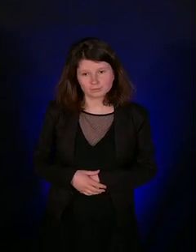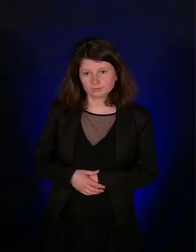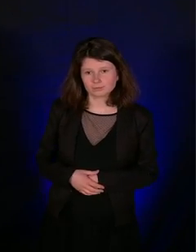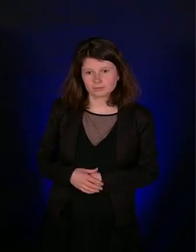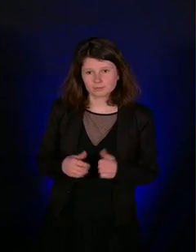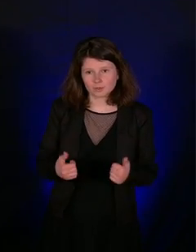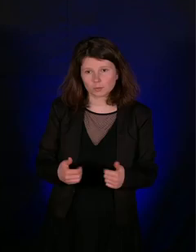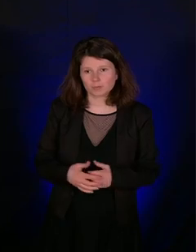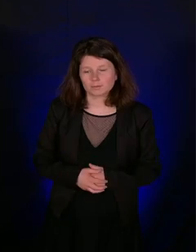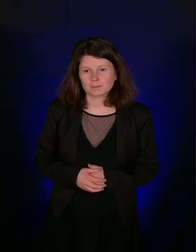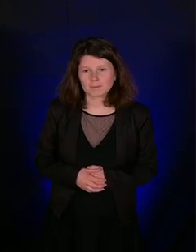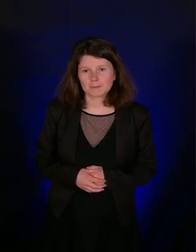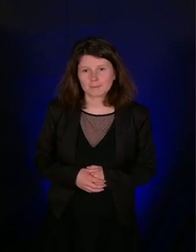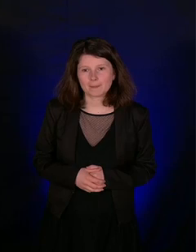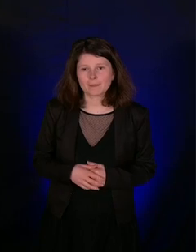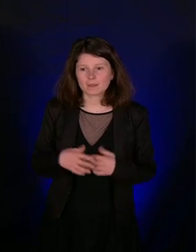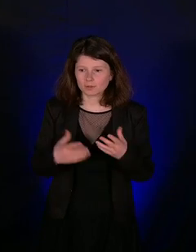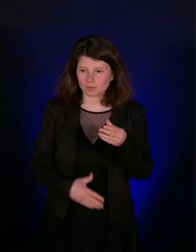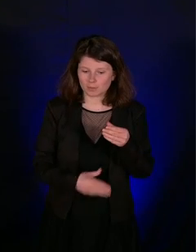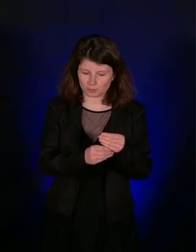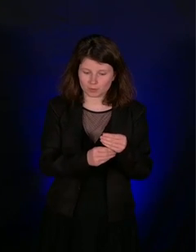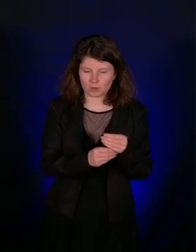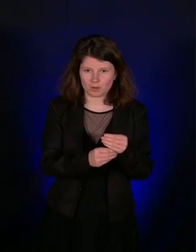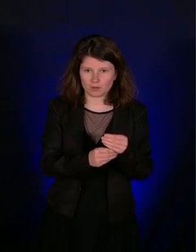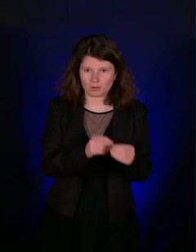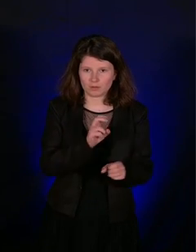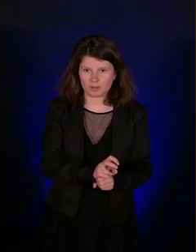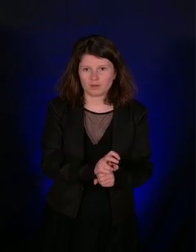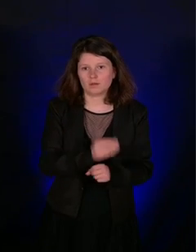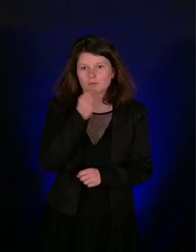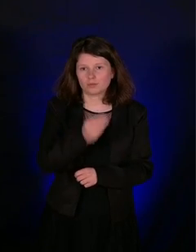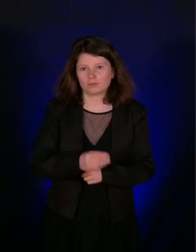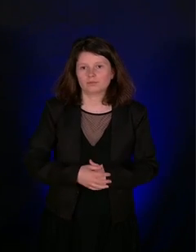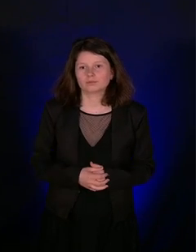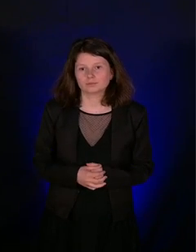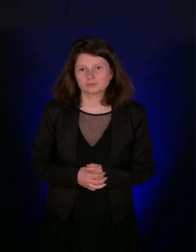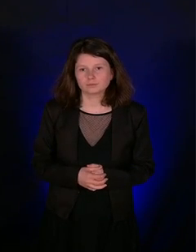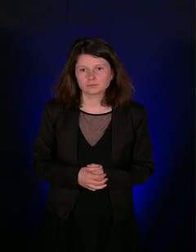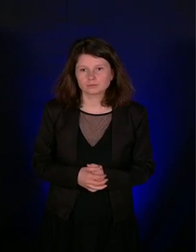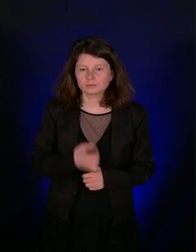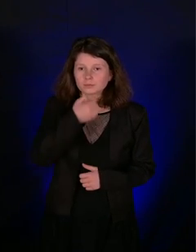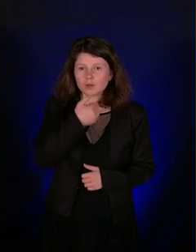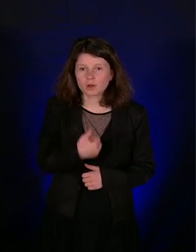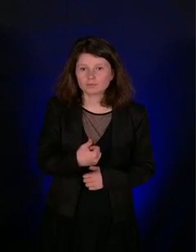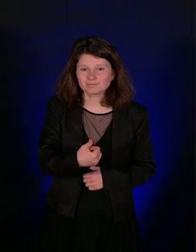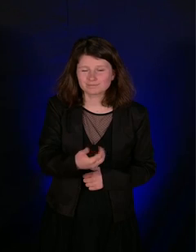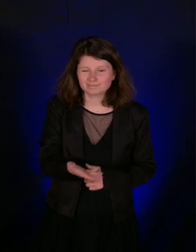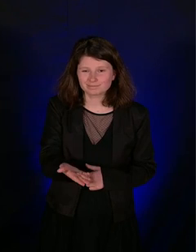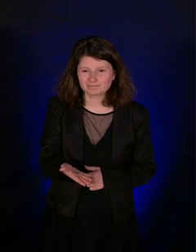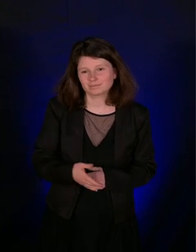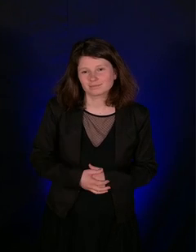très bien donc l'amendement est donc retenu micro numéro 1 ma